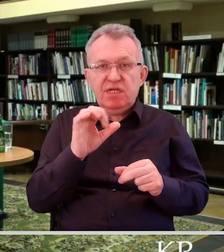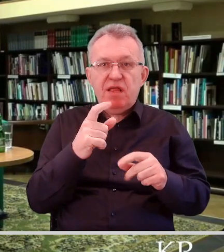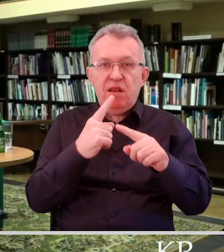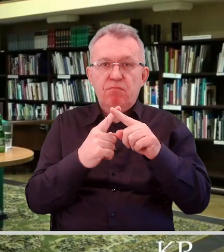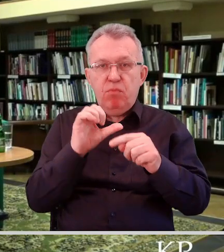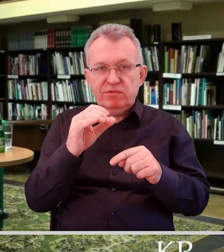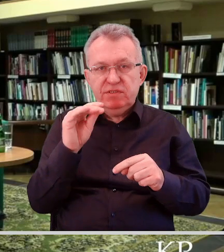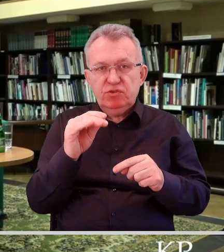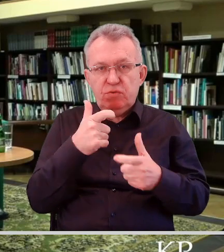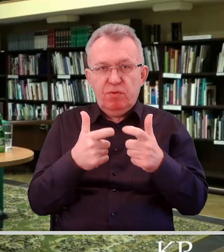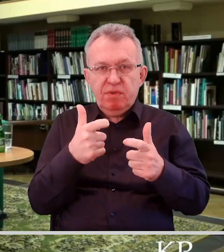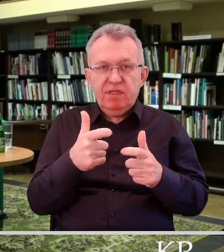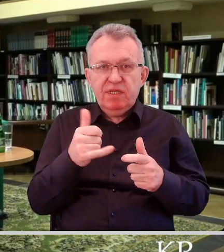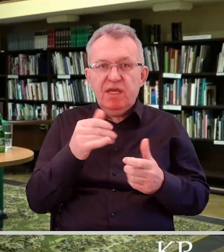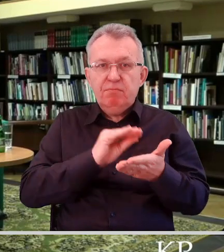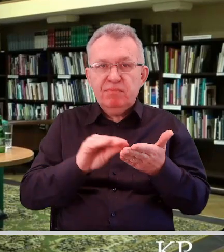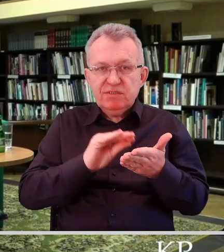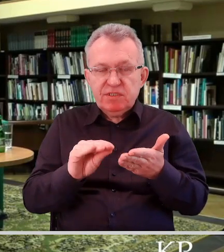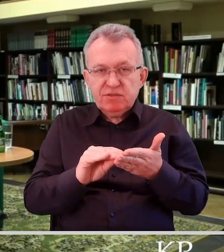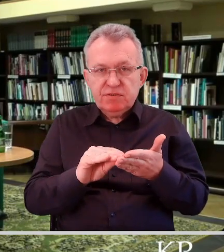Plusie, jak to się nazywało, pisarze,